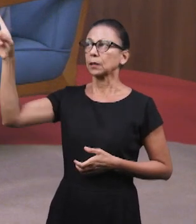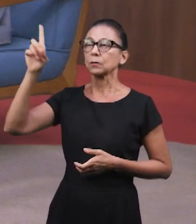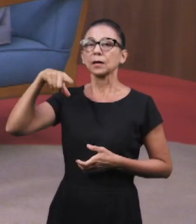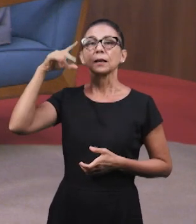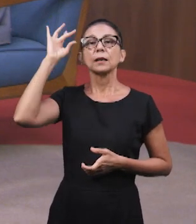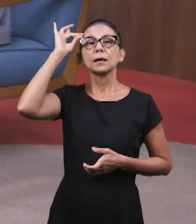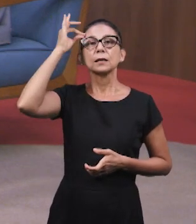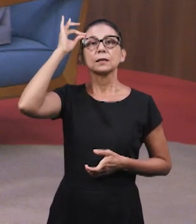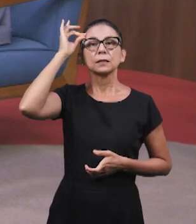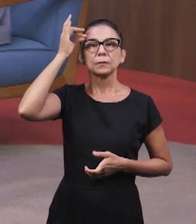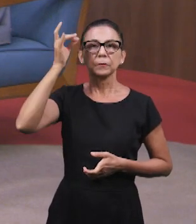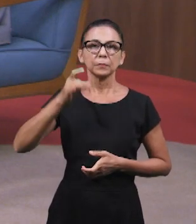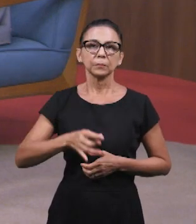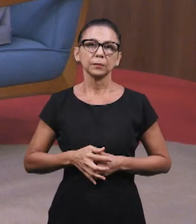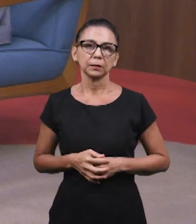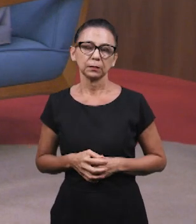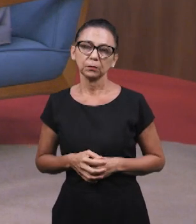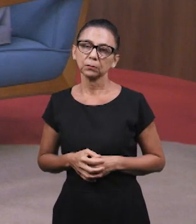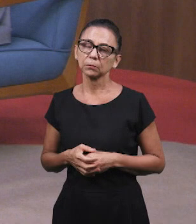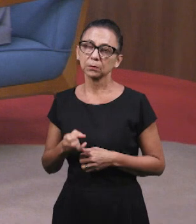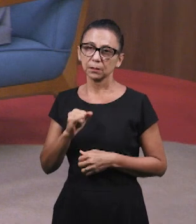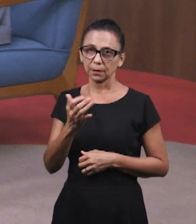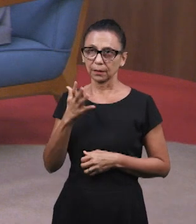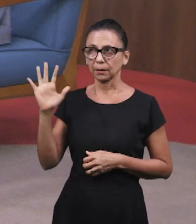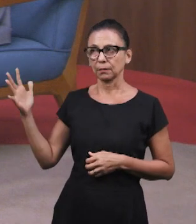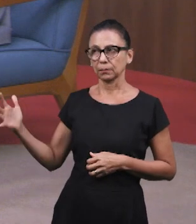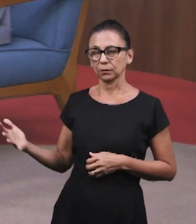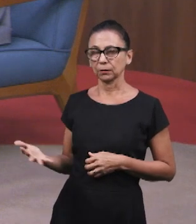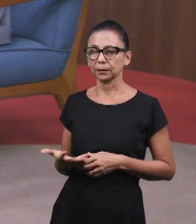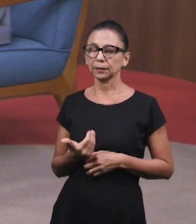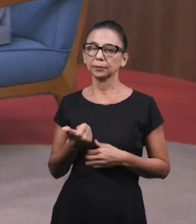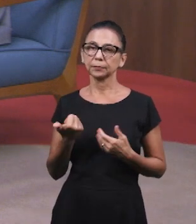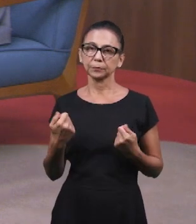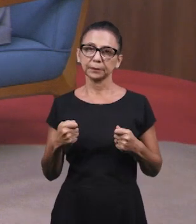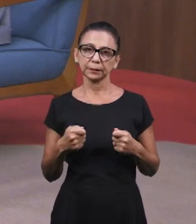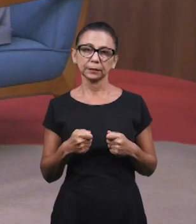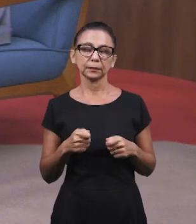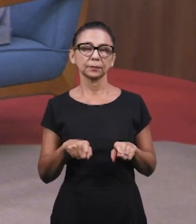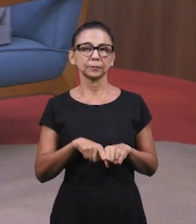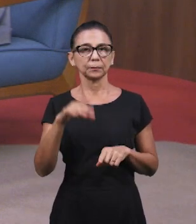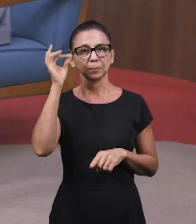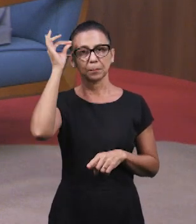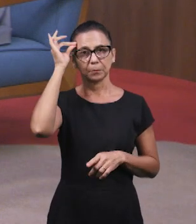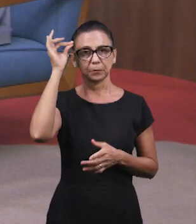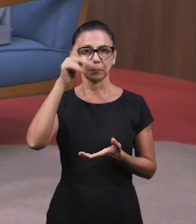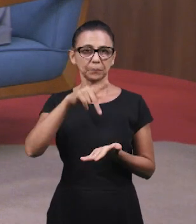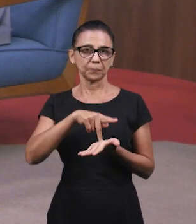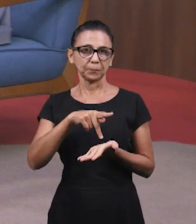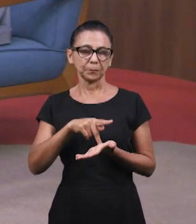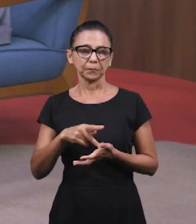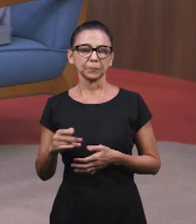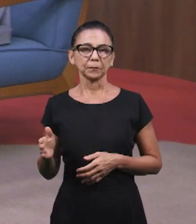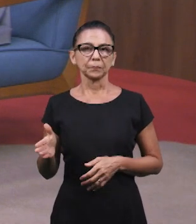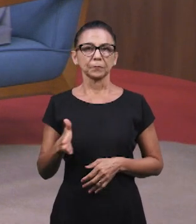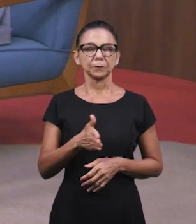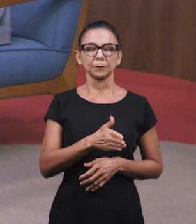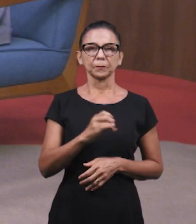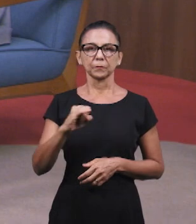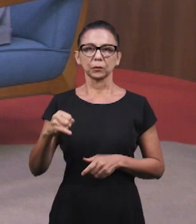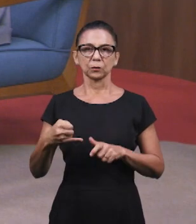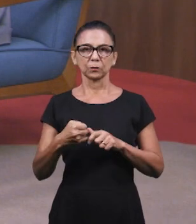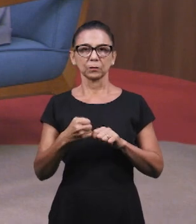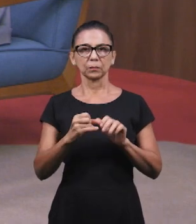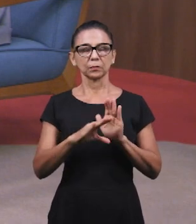vérité. Donc nous allons voir notre texte, Josué 3.5, qui parle d'un autre aspect, une autre évidence prophétique qui